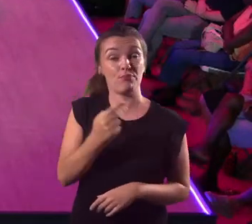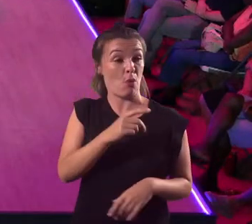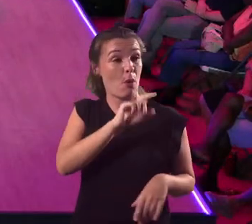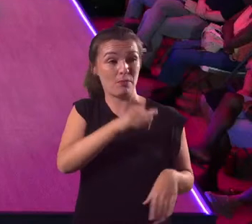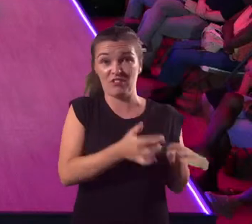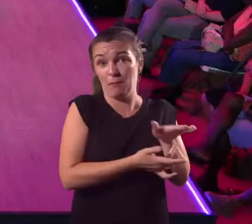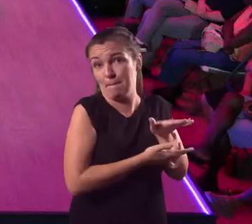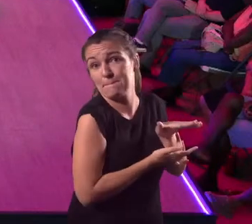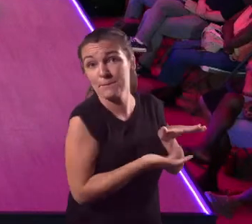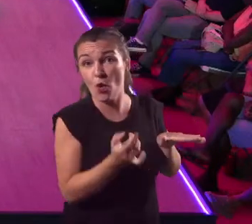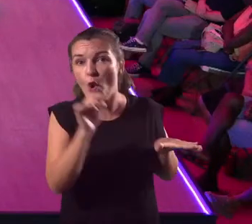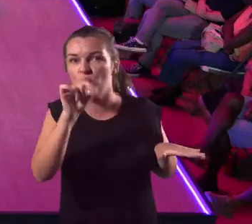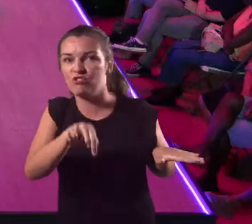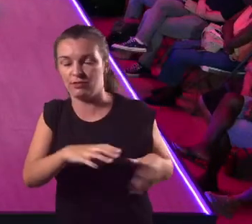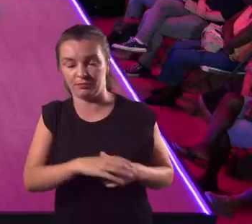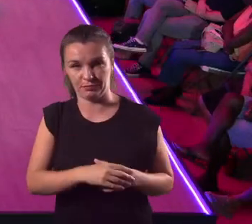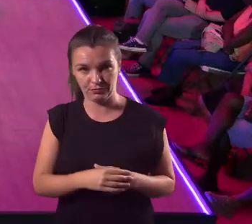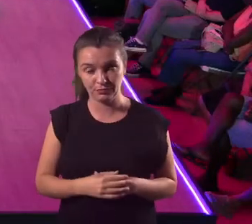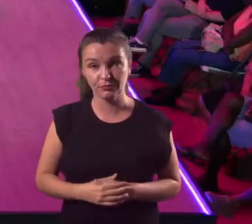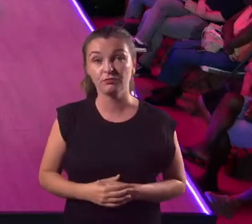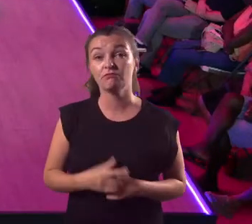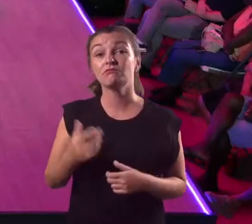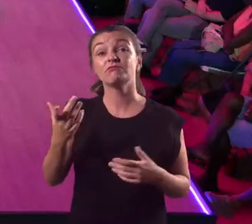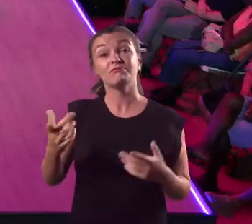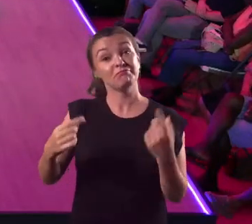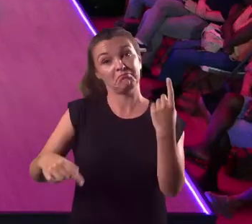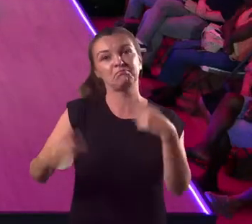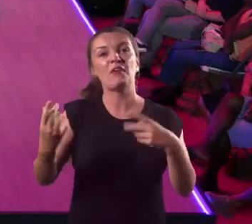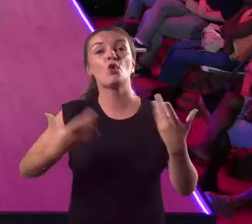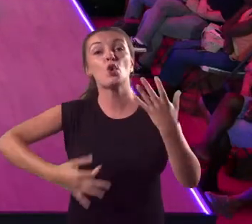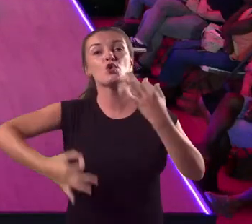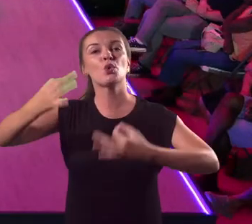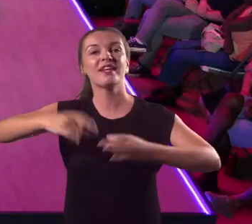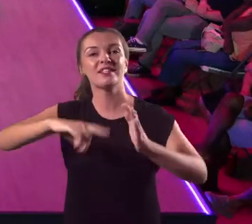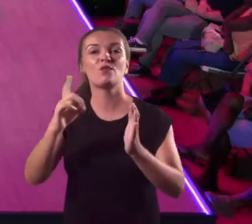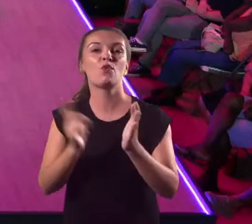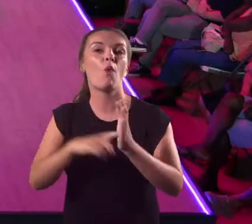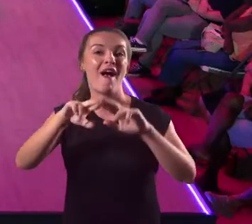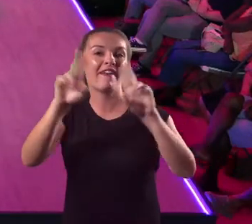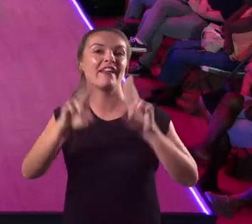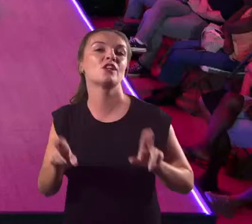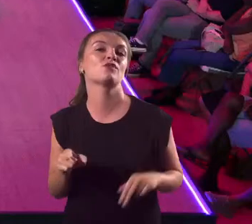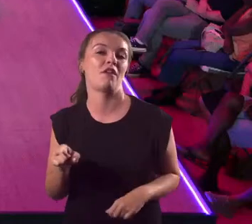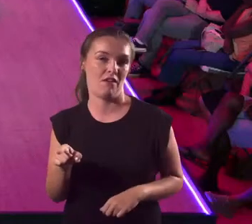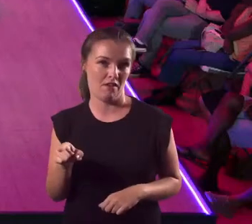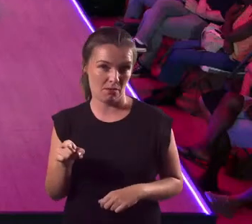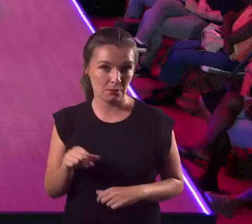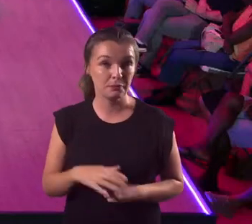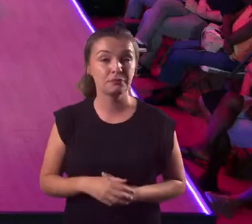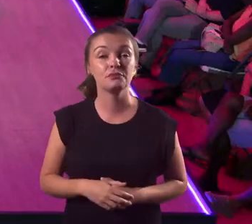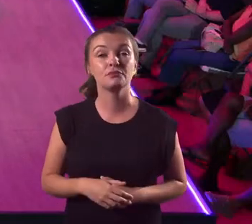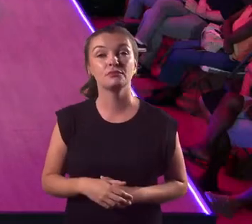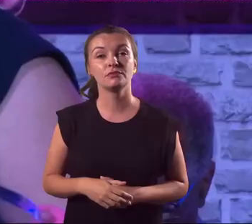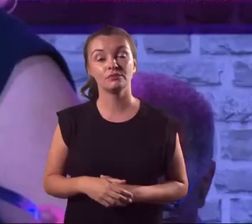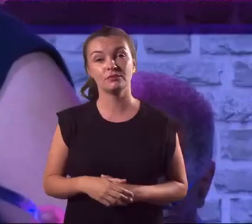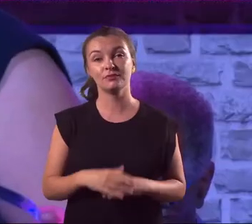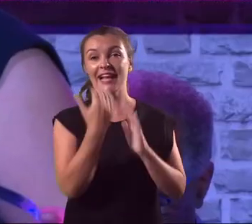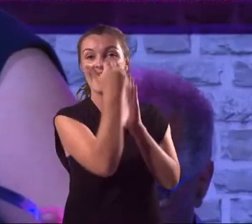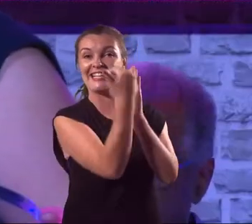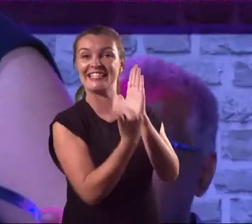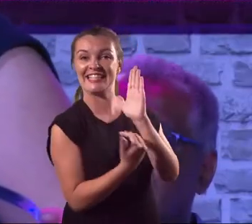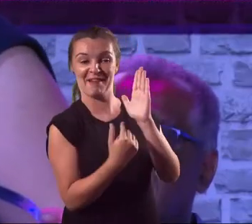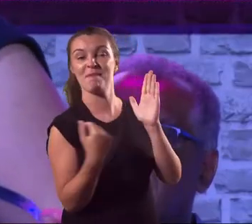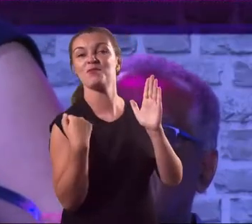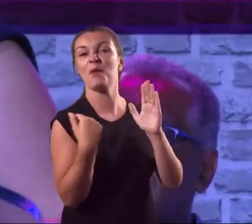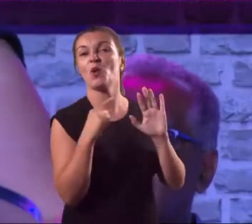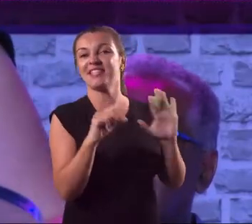Nakba. Elle est aujourd'hui juriste en droit international et elle est en 7e position sur